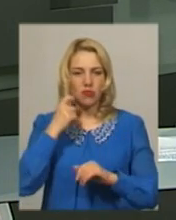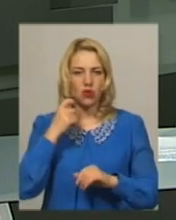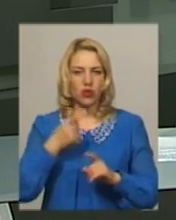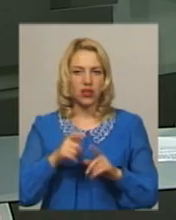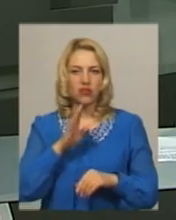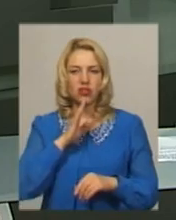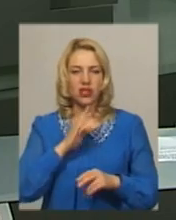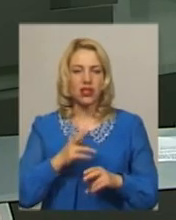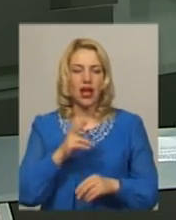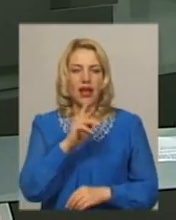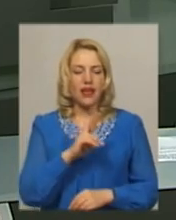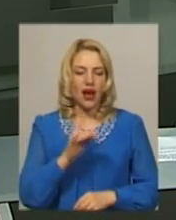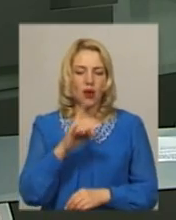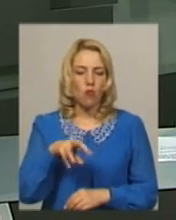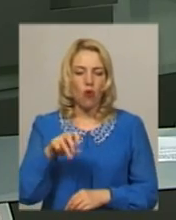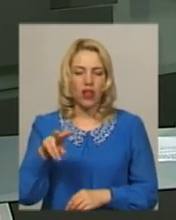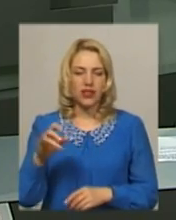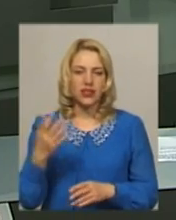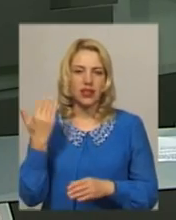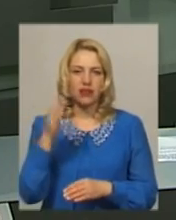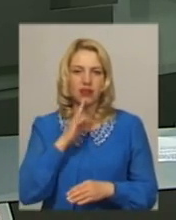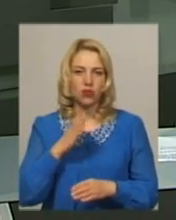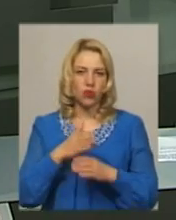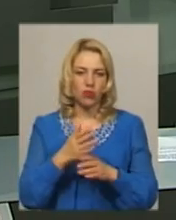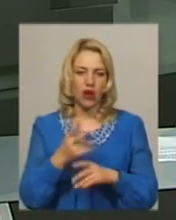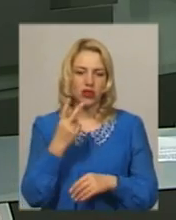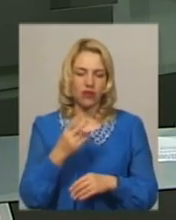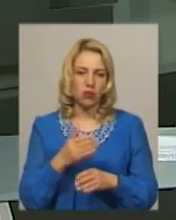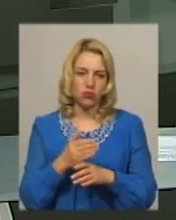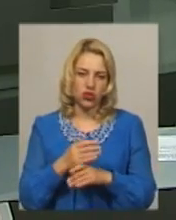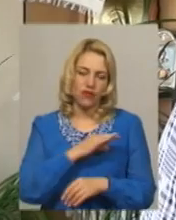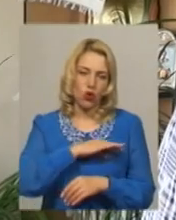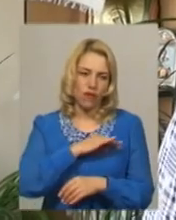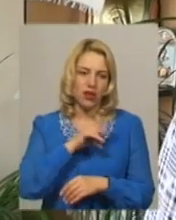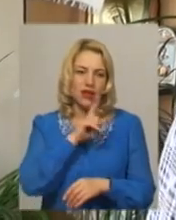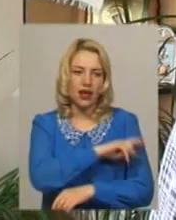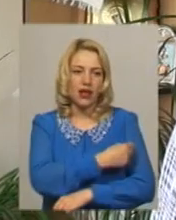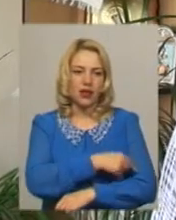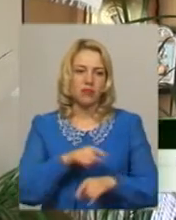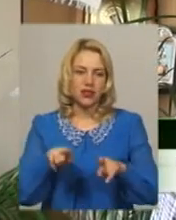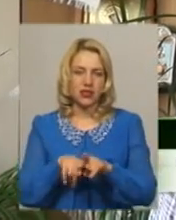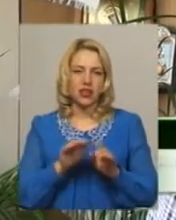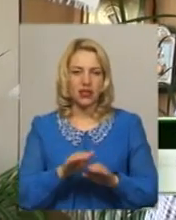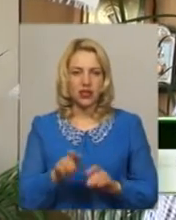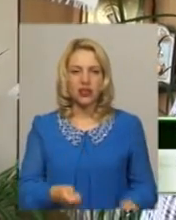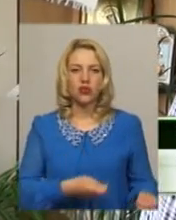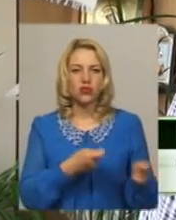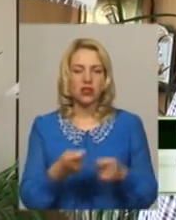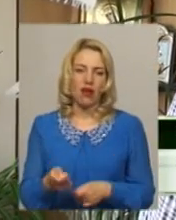жительки Ярмолинець. Їй допомагають 2 помічниці – вихователь та медсестра. Діти доставлені в